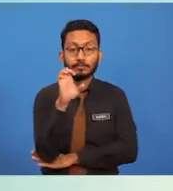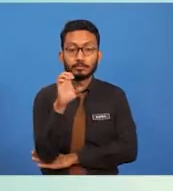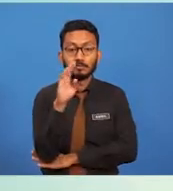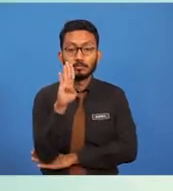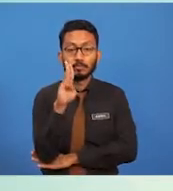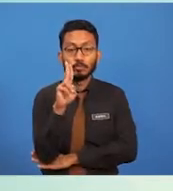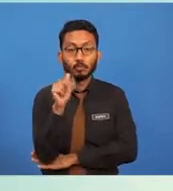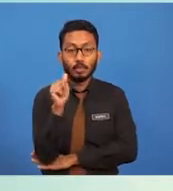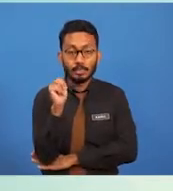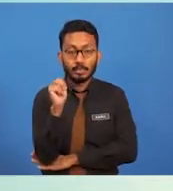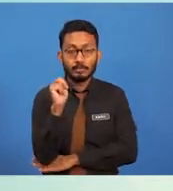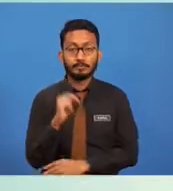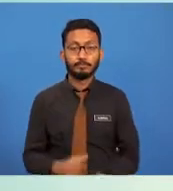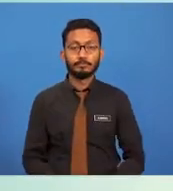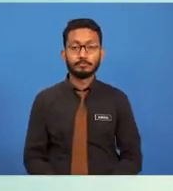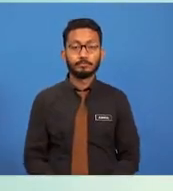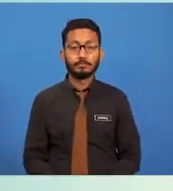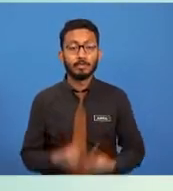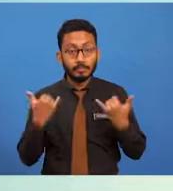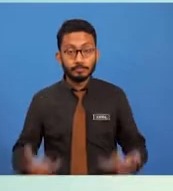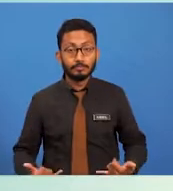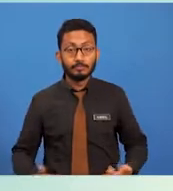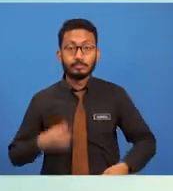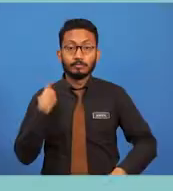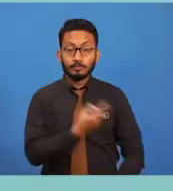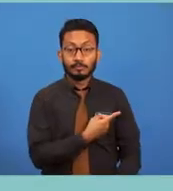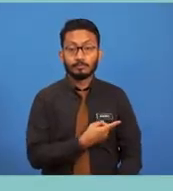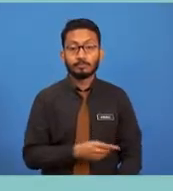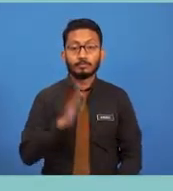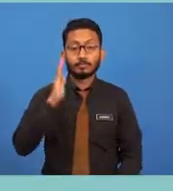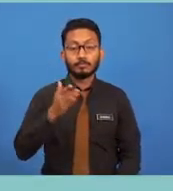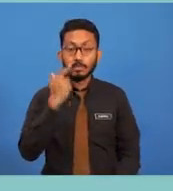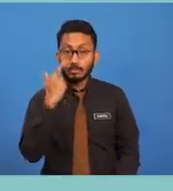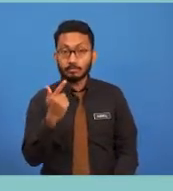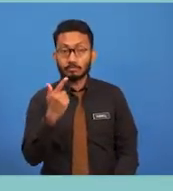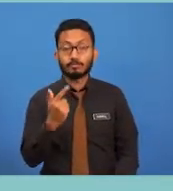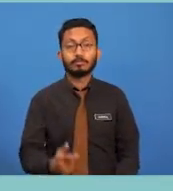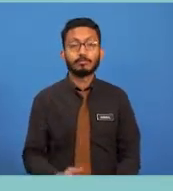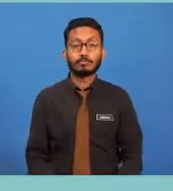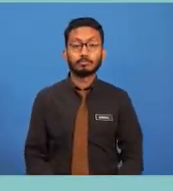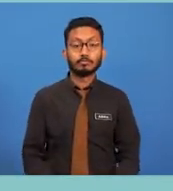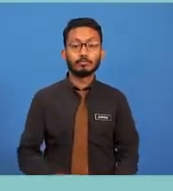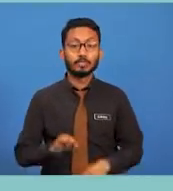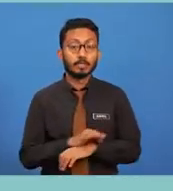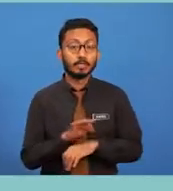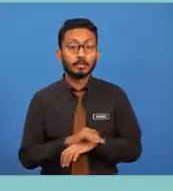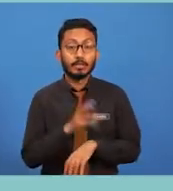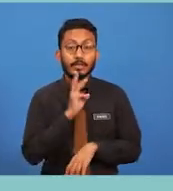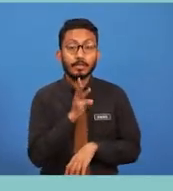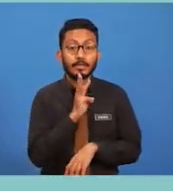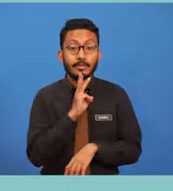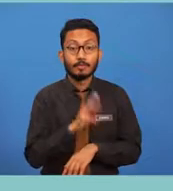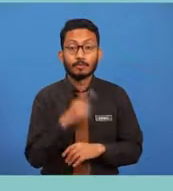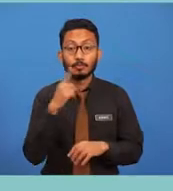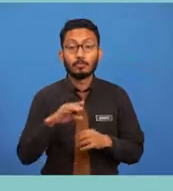Murid-murid, sekarang kita akan lihat peranan air dalam menunjukkan keasidan